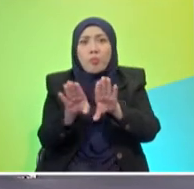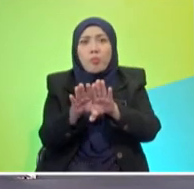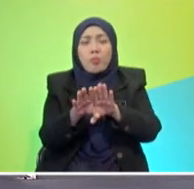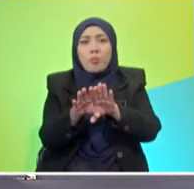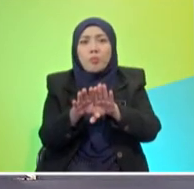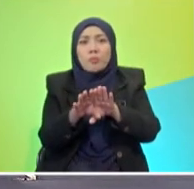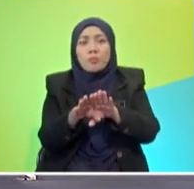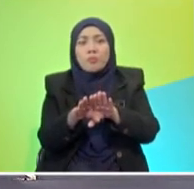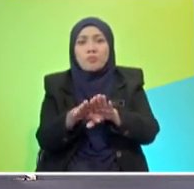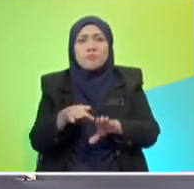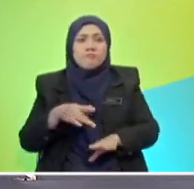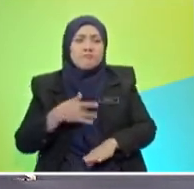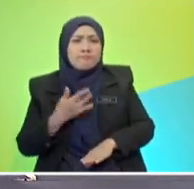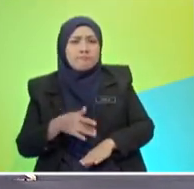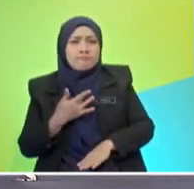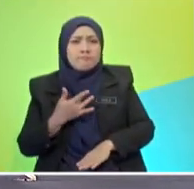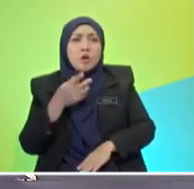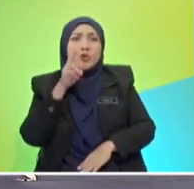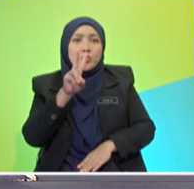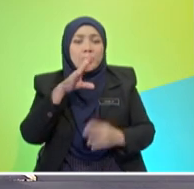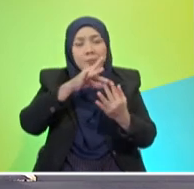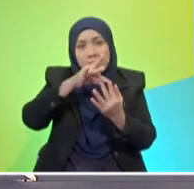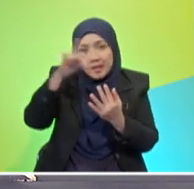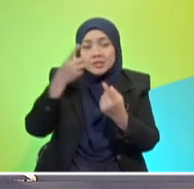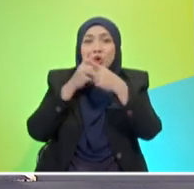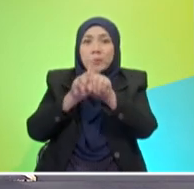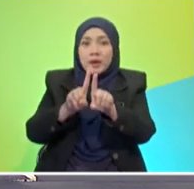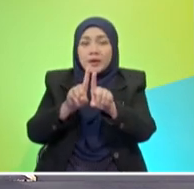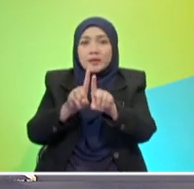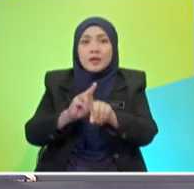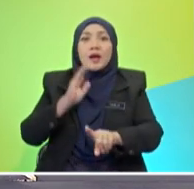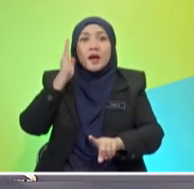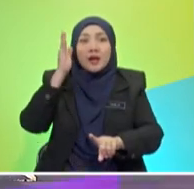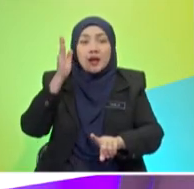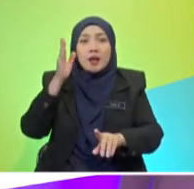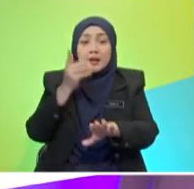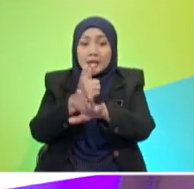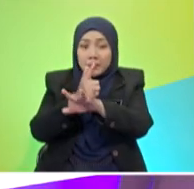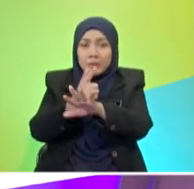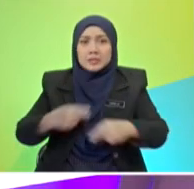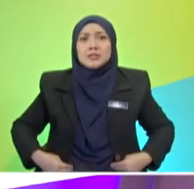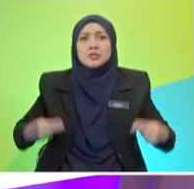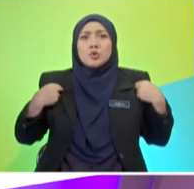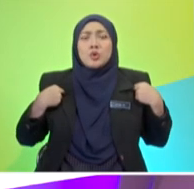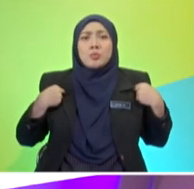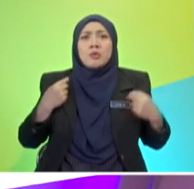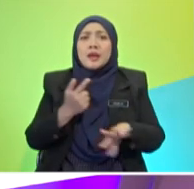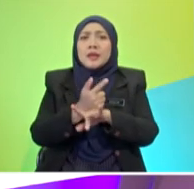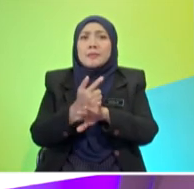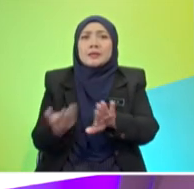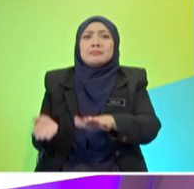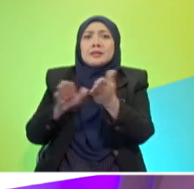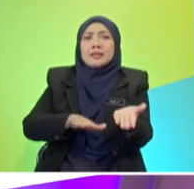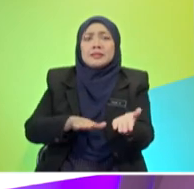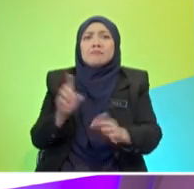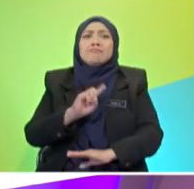cikgu. Ada dua pilihan jawapan. Baik. Lipas tu akan hidup atau lipas tu akan mati.